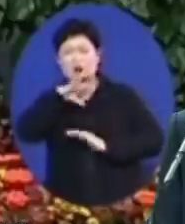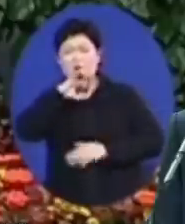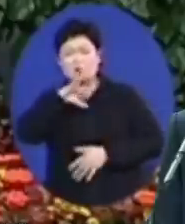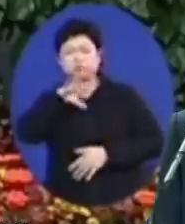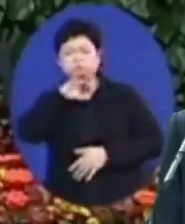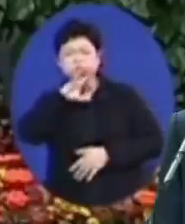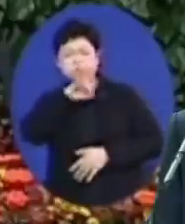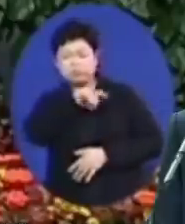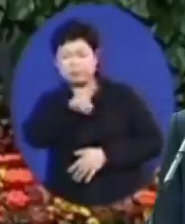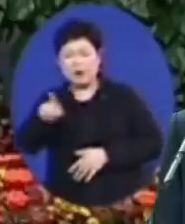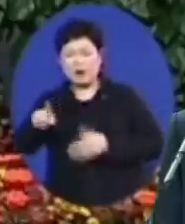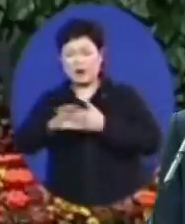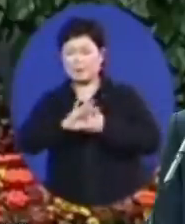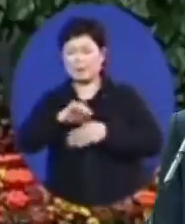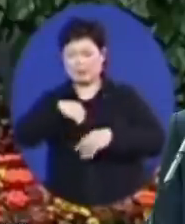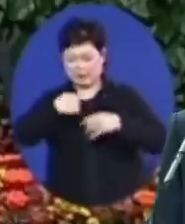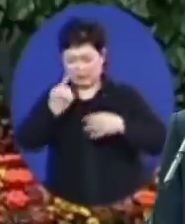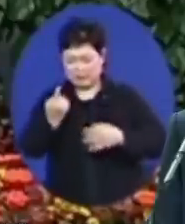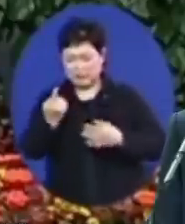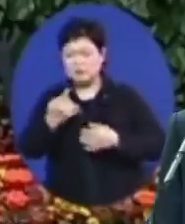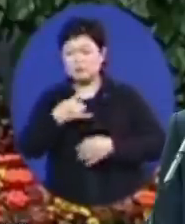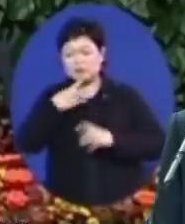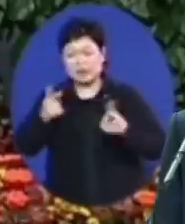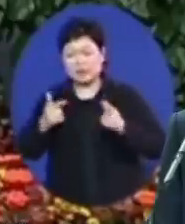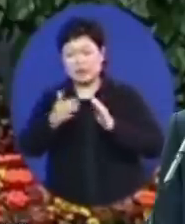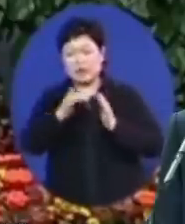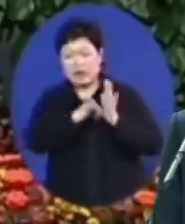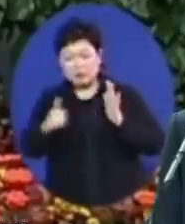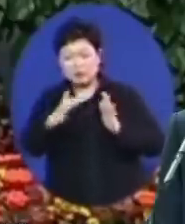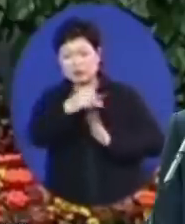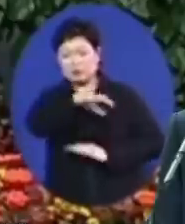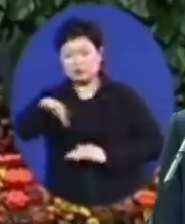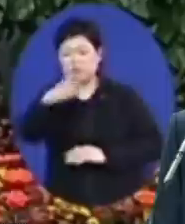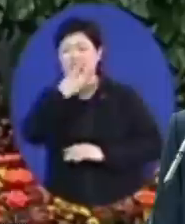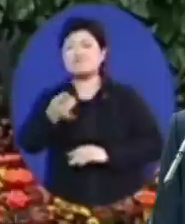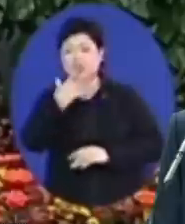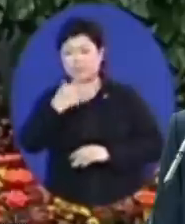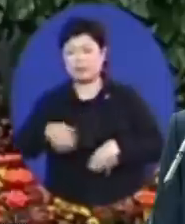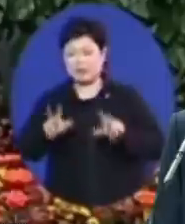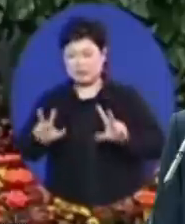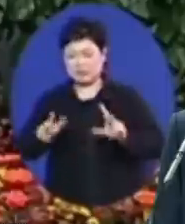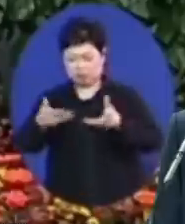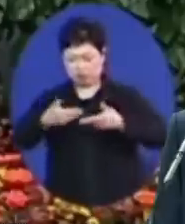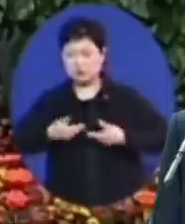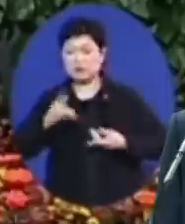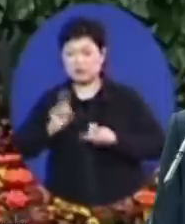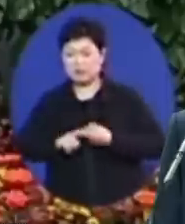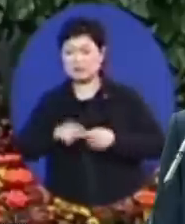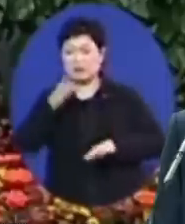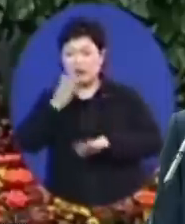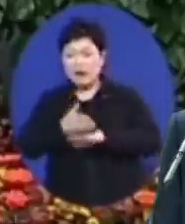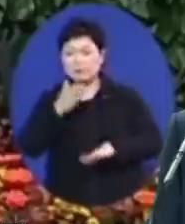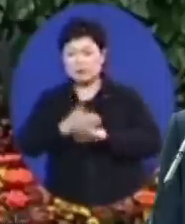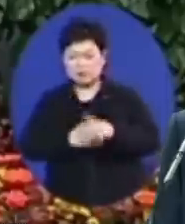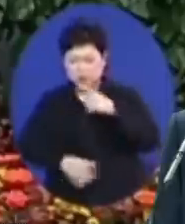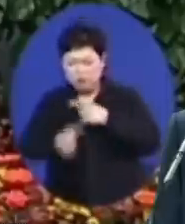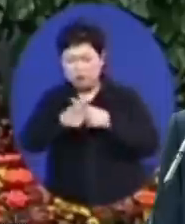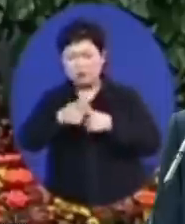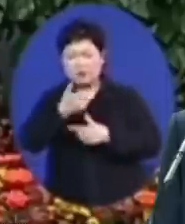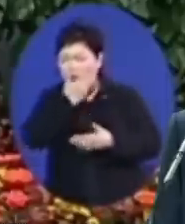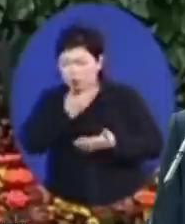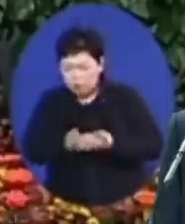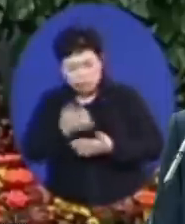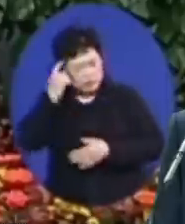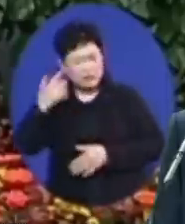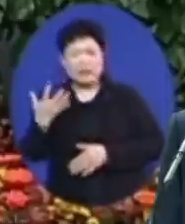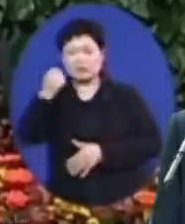불평을 하면 우리 자신뿐 아니라 가족과 이웃을 불행하게 합니다. 우리는 현재 우리에게 주어진 것들에 감사하고 더욱 소중히 여겨야